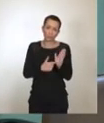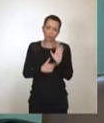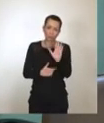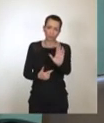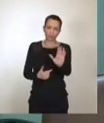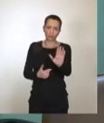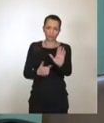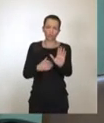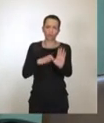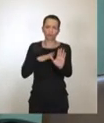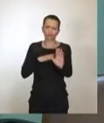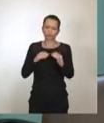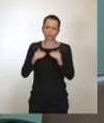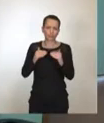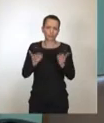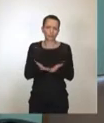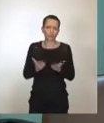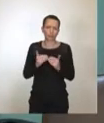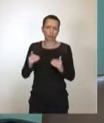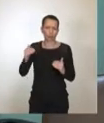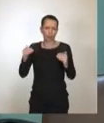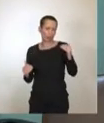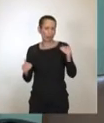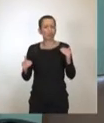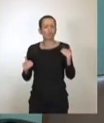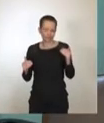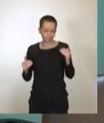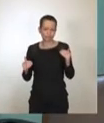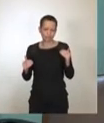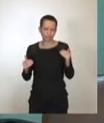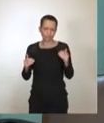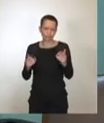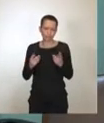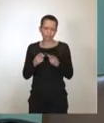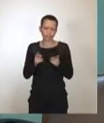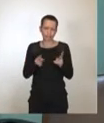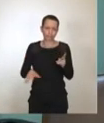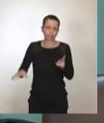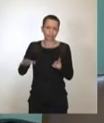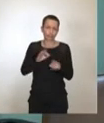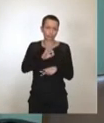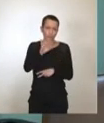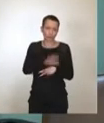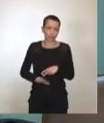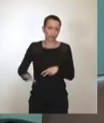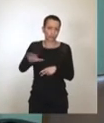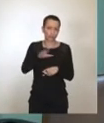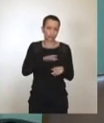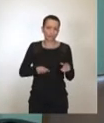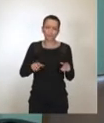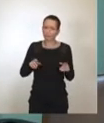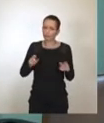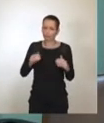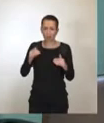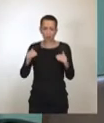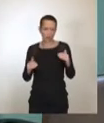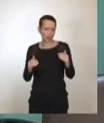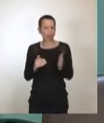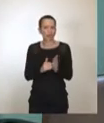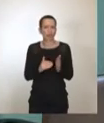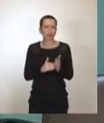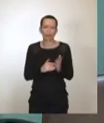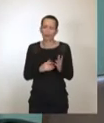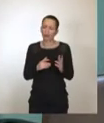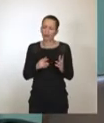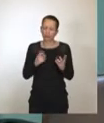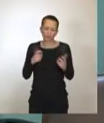profondes inégalités subsistent dans notre collectivité et sur notre territoire, et justement, il ne faut surtout pas qu'elles passent